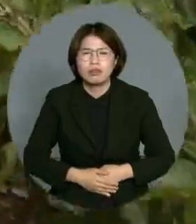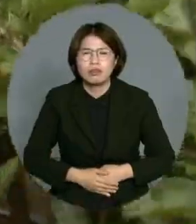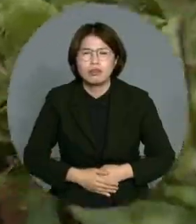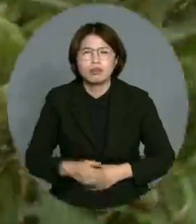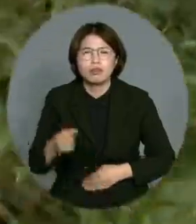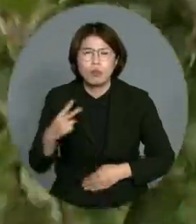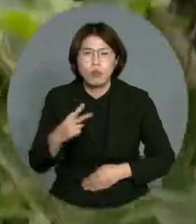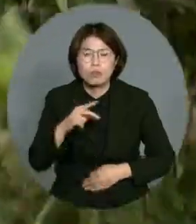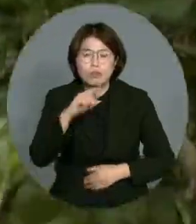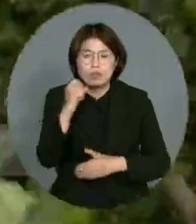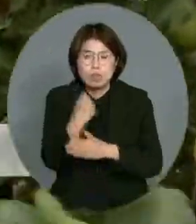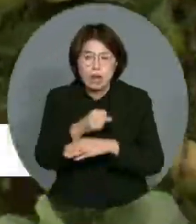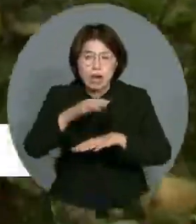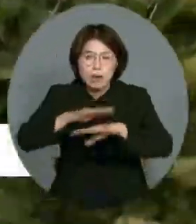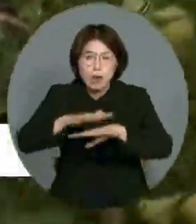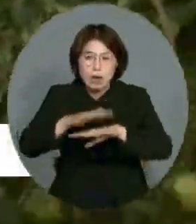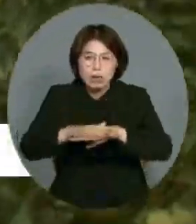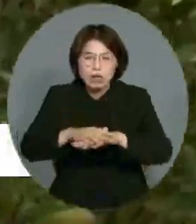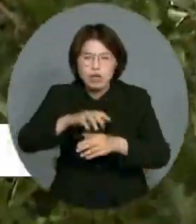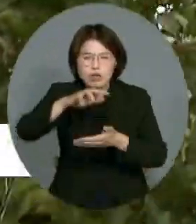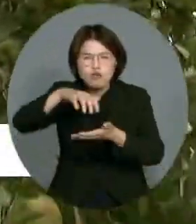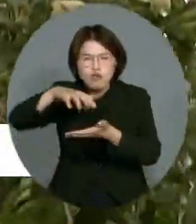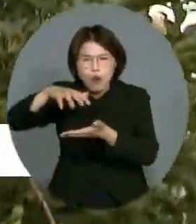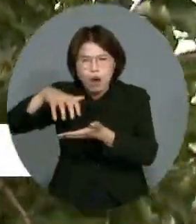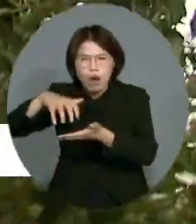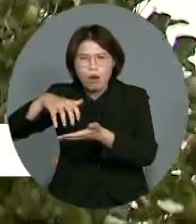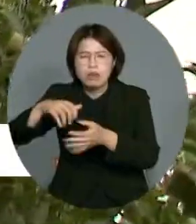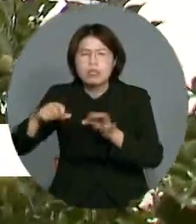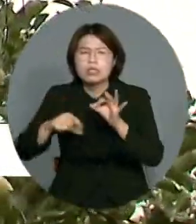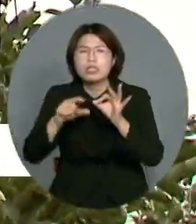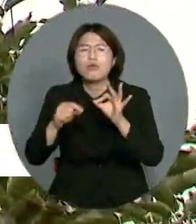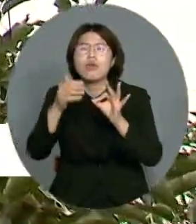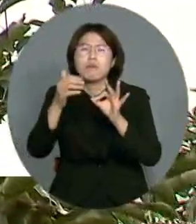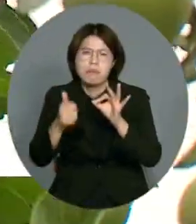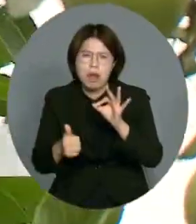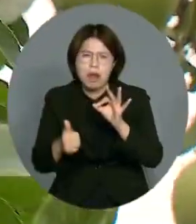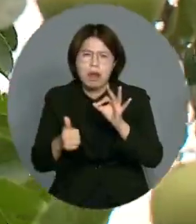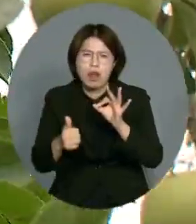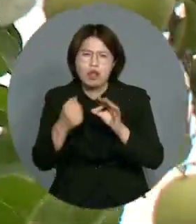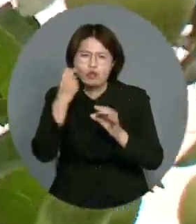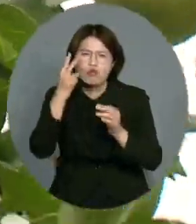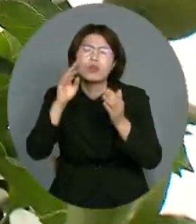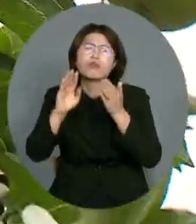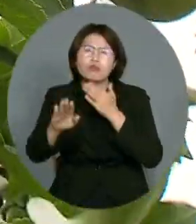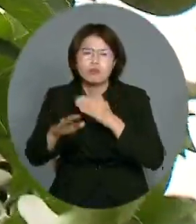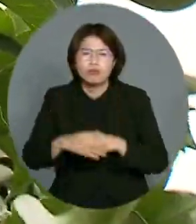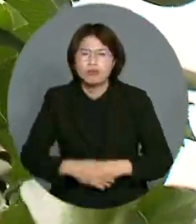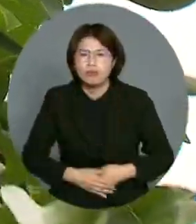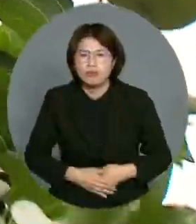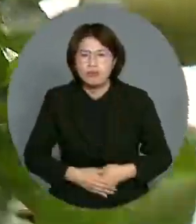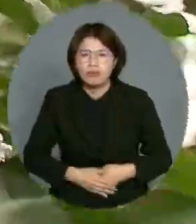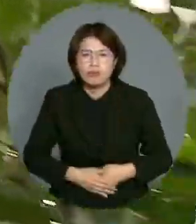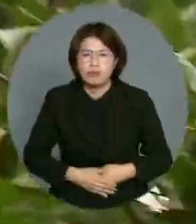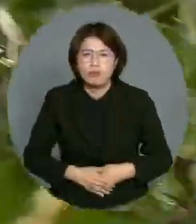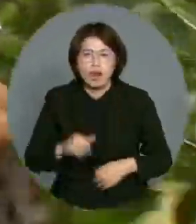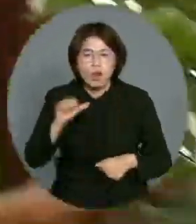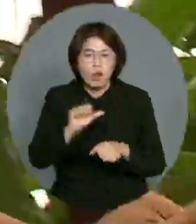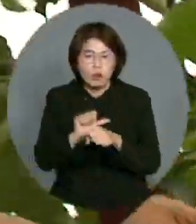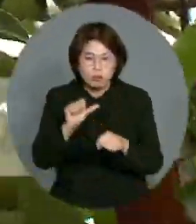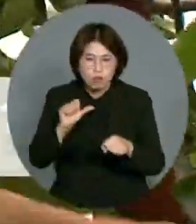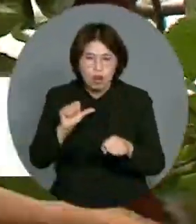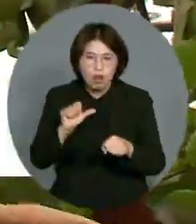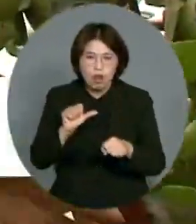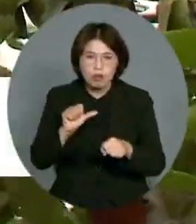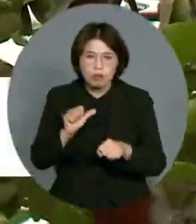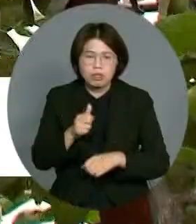또 다른 사과 농장은 수확 예정 시기가 10월 말로 한 달이나 더 늦습니다. 5년 전